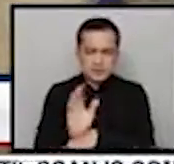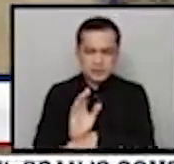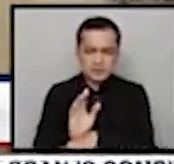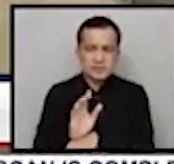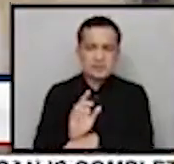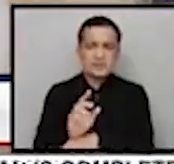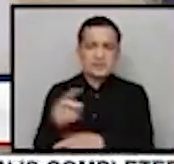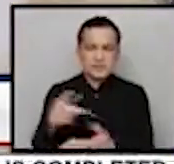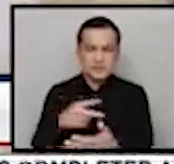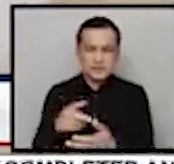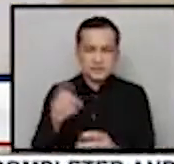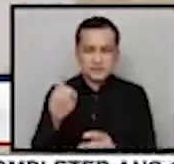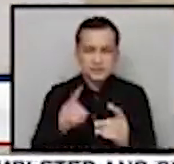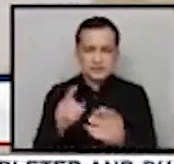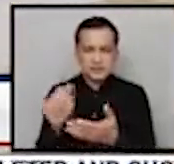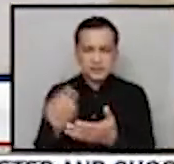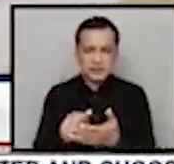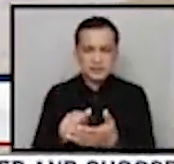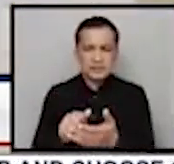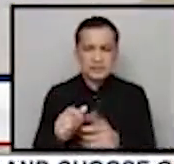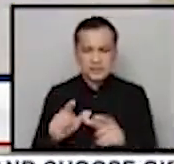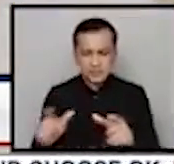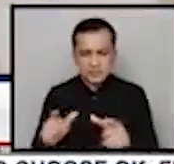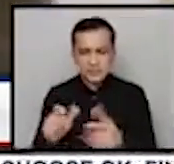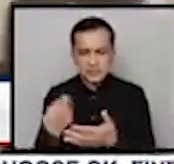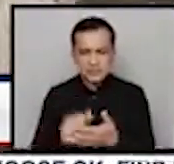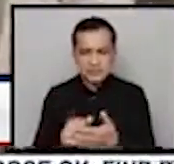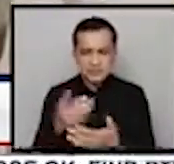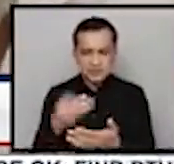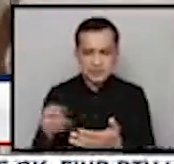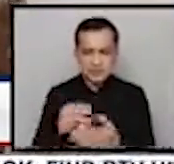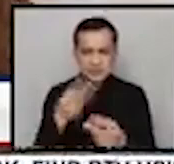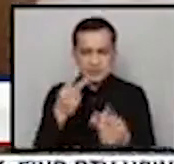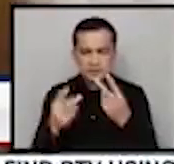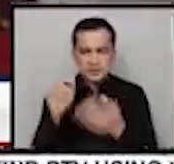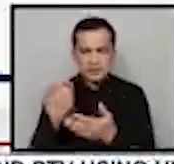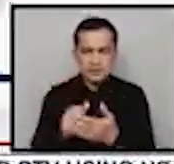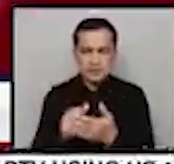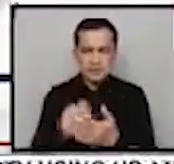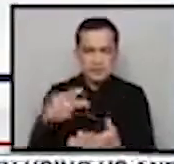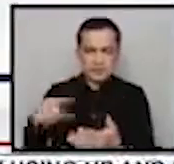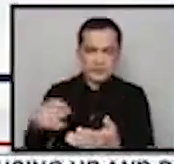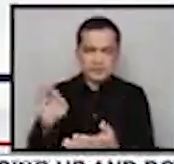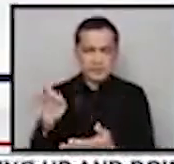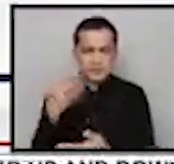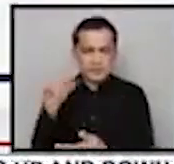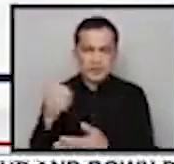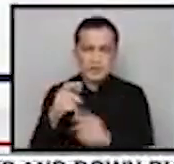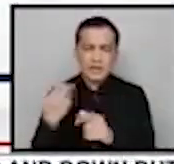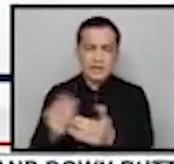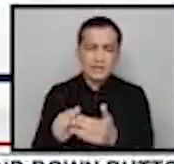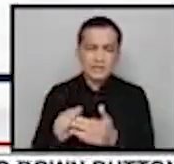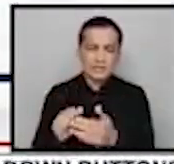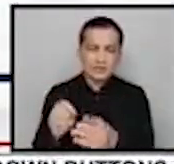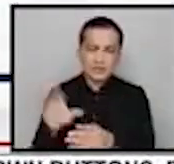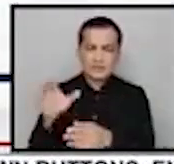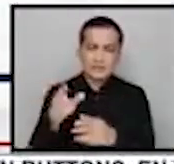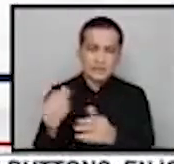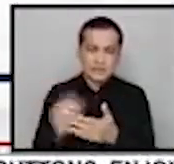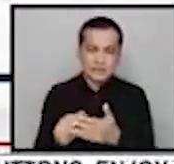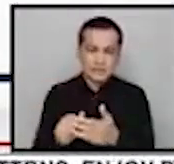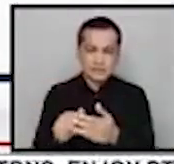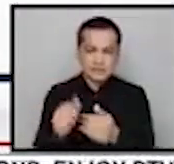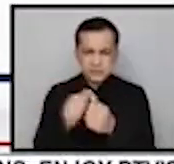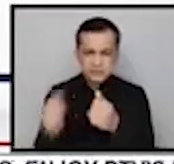arts, literary arts, music, visual arts, folk arts, and broadcast arts. Ilan sa mga awardees sa ilalim na